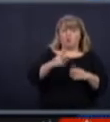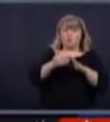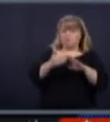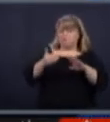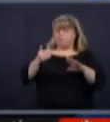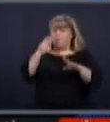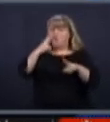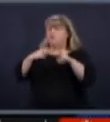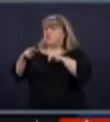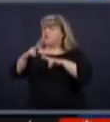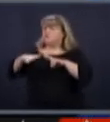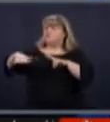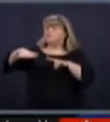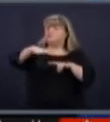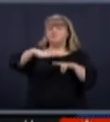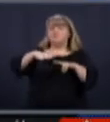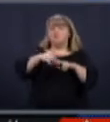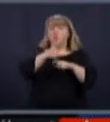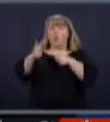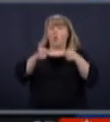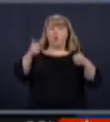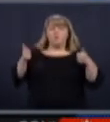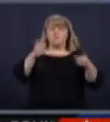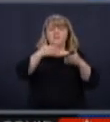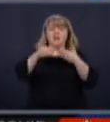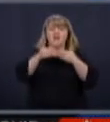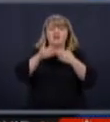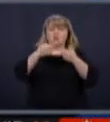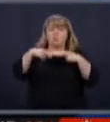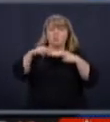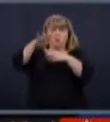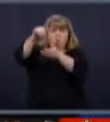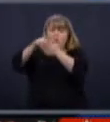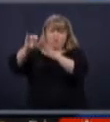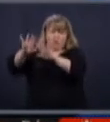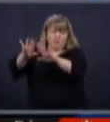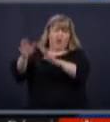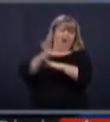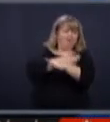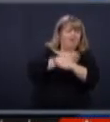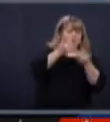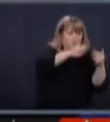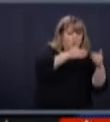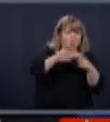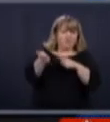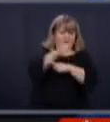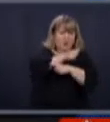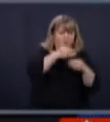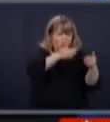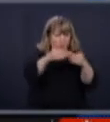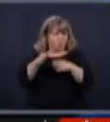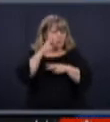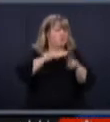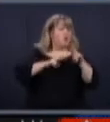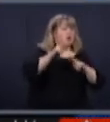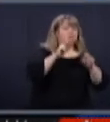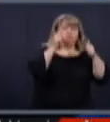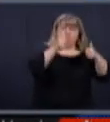de garde dans les régions à l'extérieur de Montréal. Par contre, je veux tout de